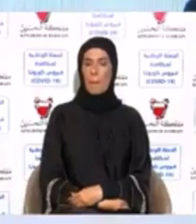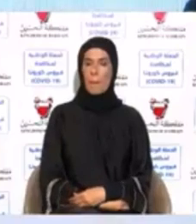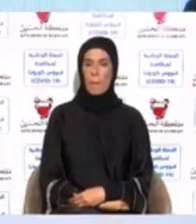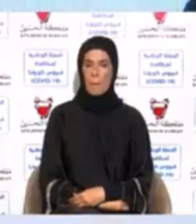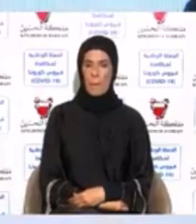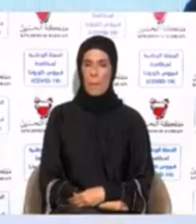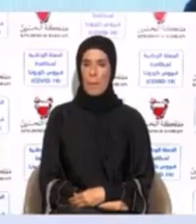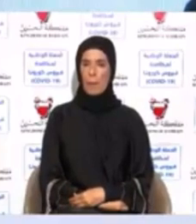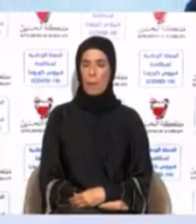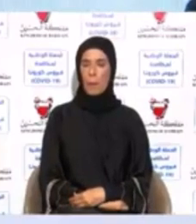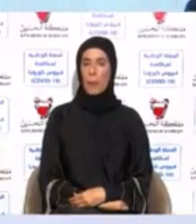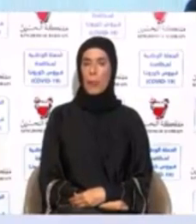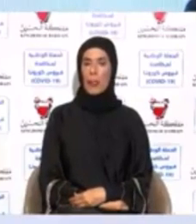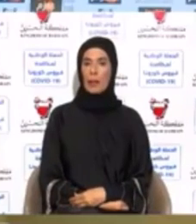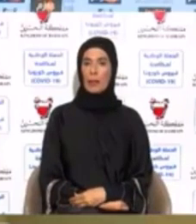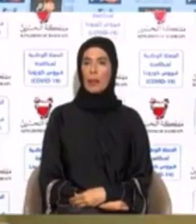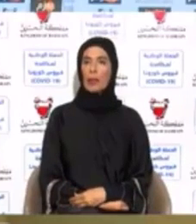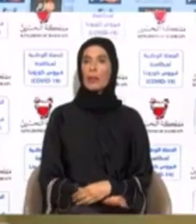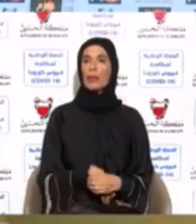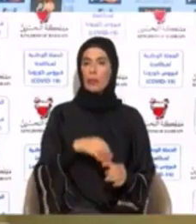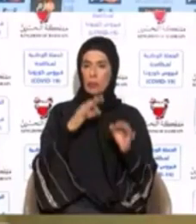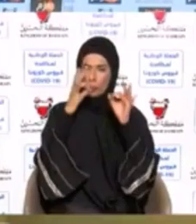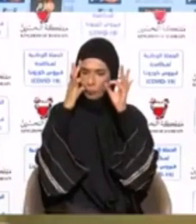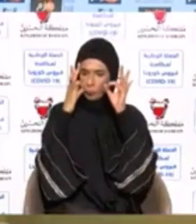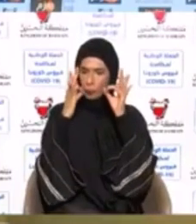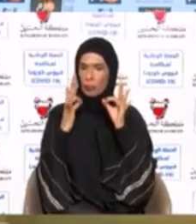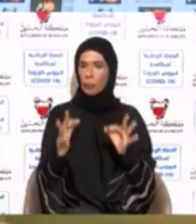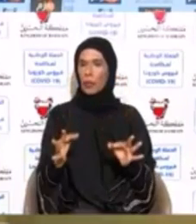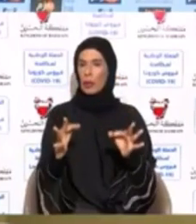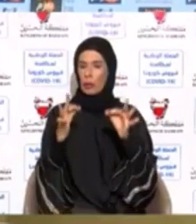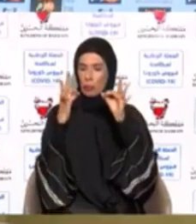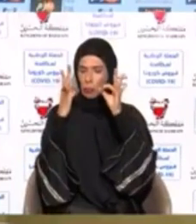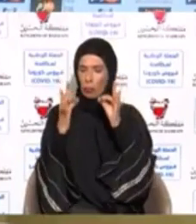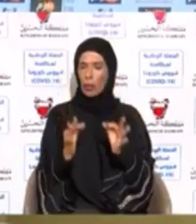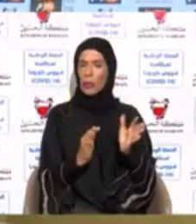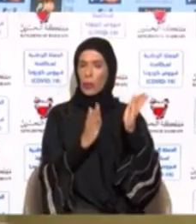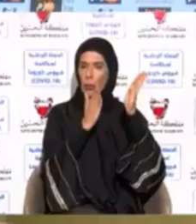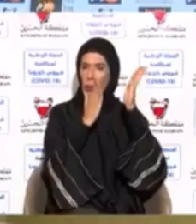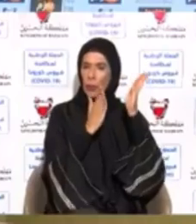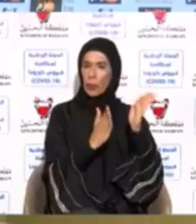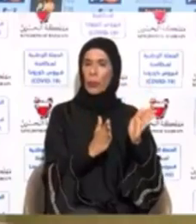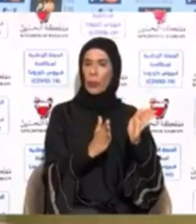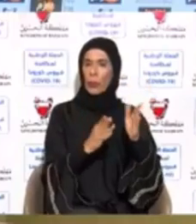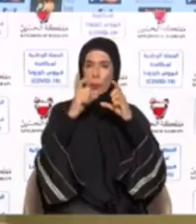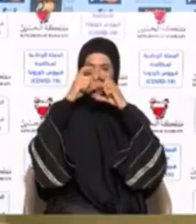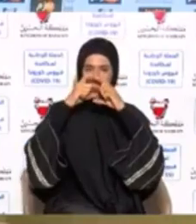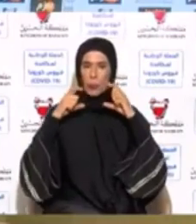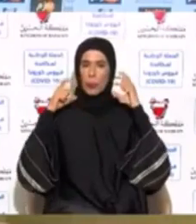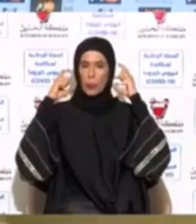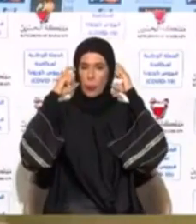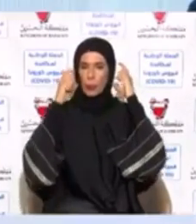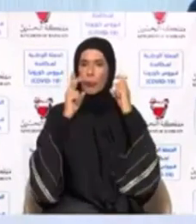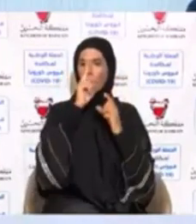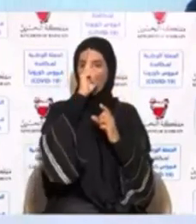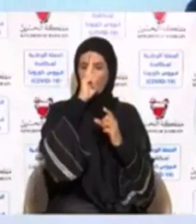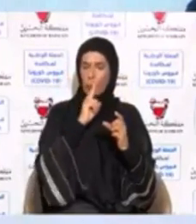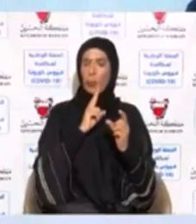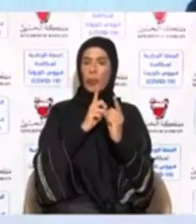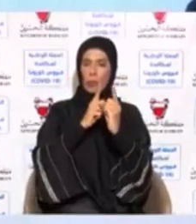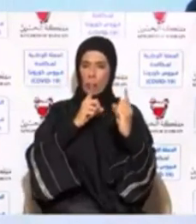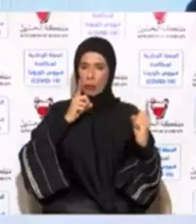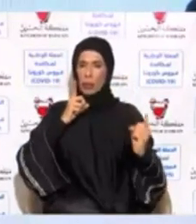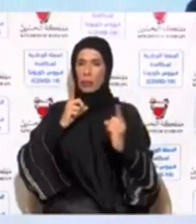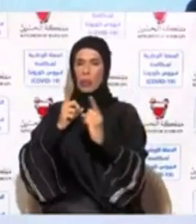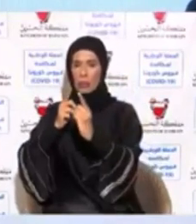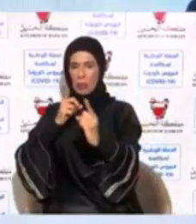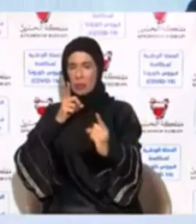دكتور وليد ودكتور مناف، نحب نؤكد على الالتزام بجميع الإجراءات الوقائية واللي تكلمنا عنها سابقا واللي شفنا بعض